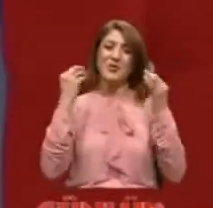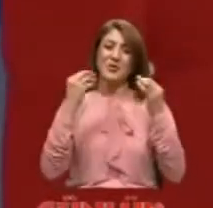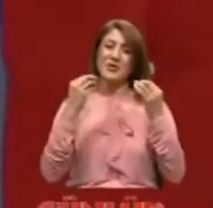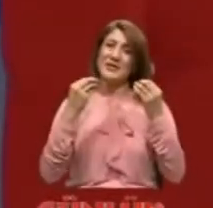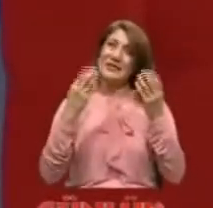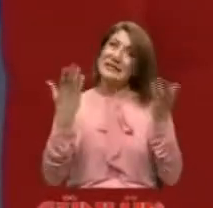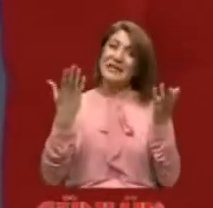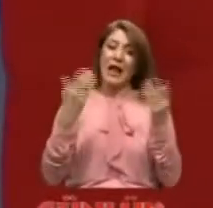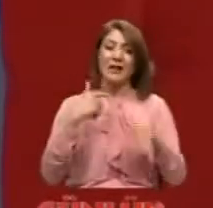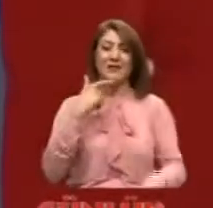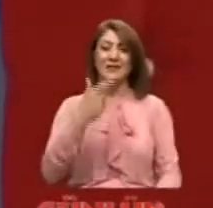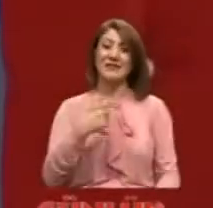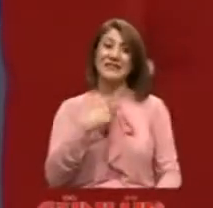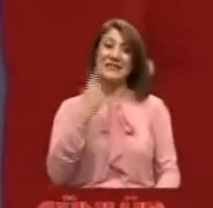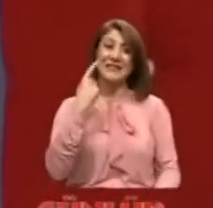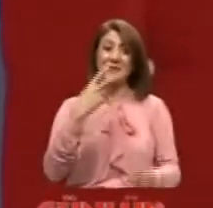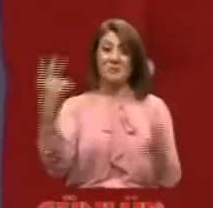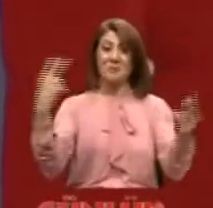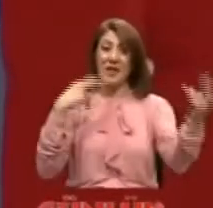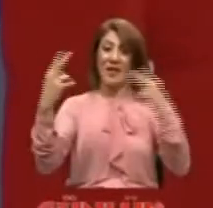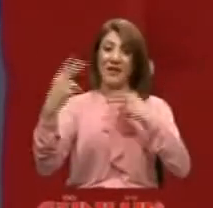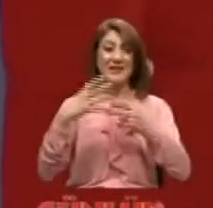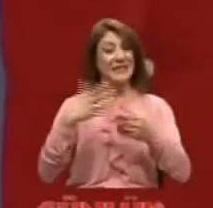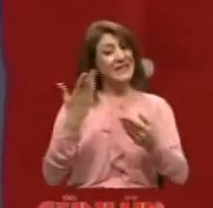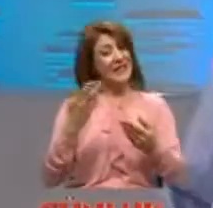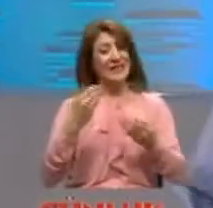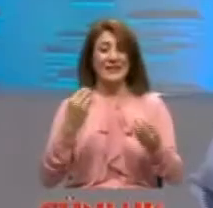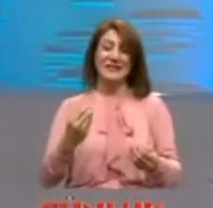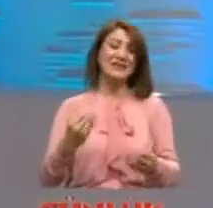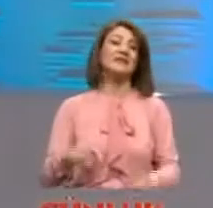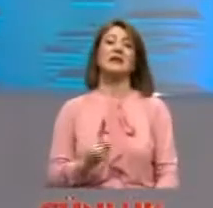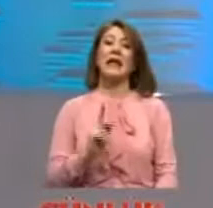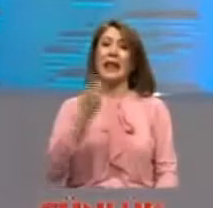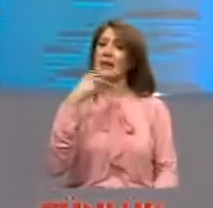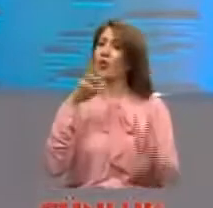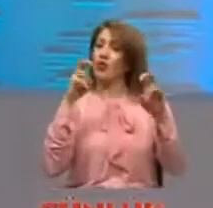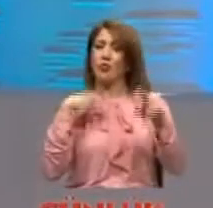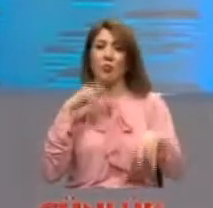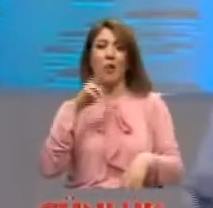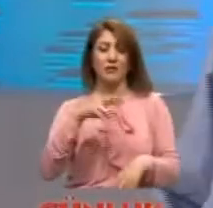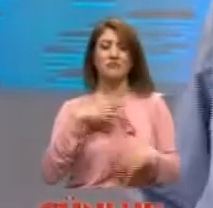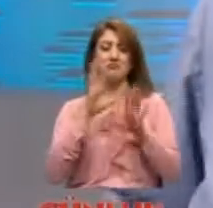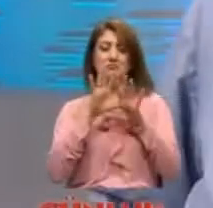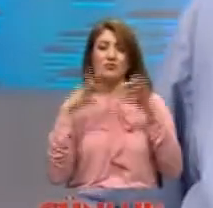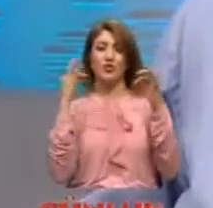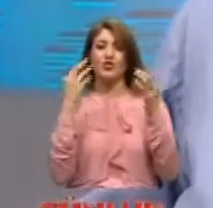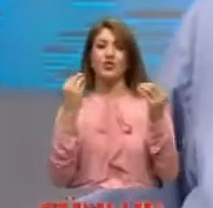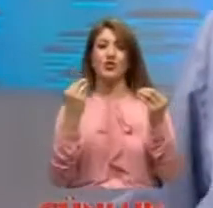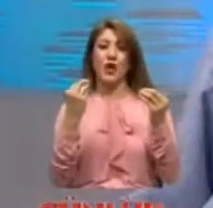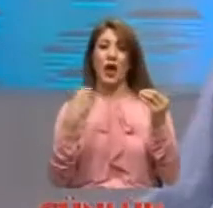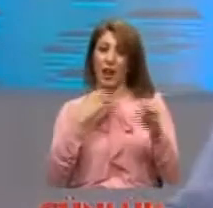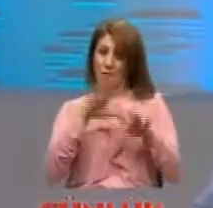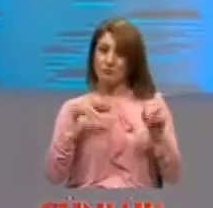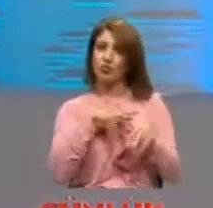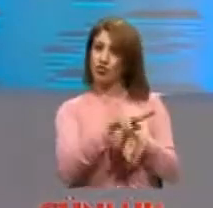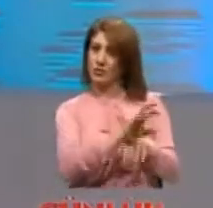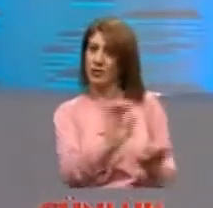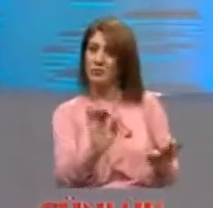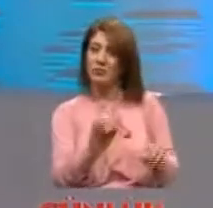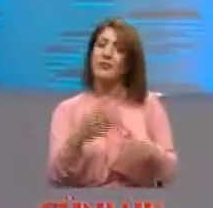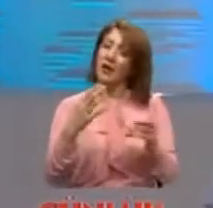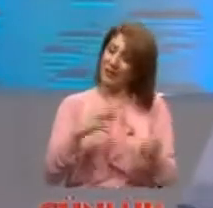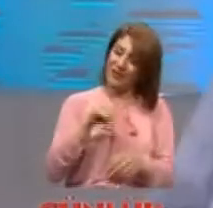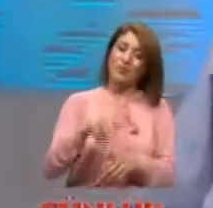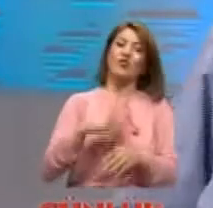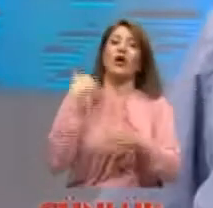dur inşallah. İzleyicilerimiz tabii takdir ediyorlar. Ben iki konu izledim, ben mutluyum yani. Mutlu musun? Her şey yolunda yani. Yolunda. Bakalım bundan sonrası benim için önemli.